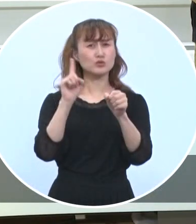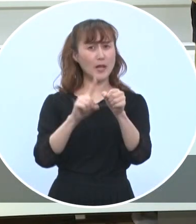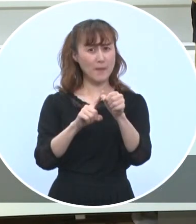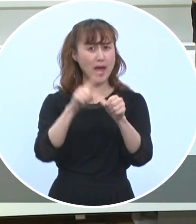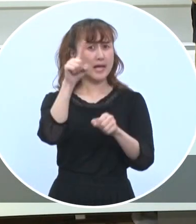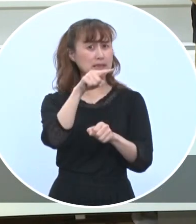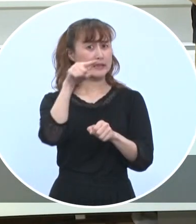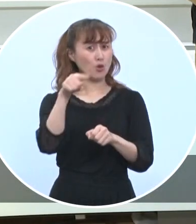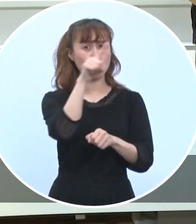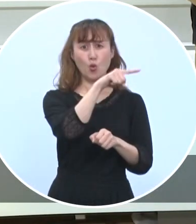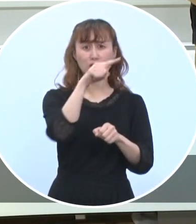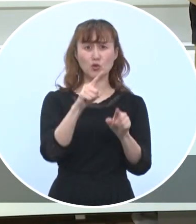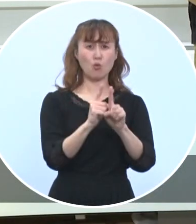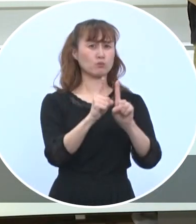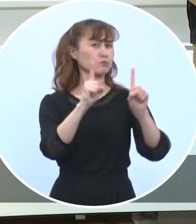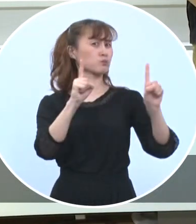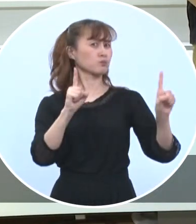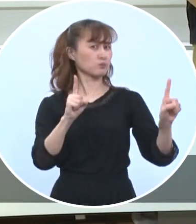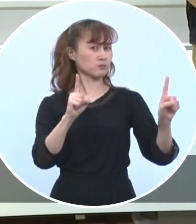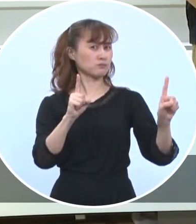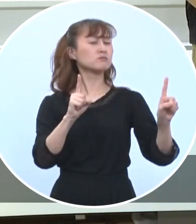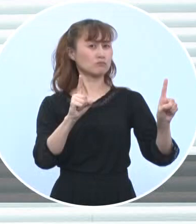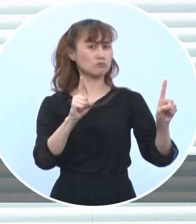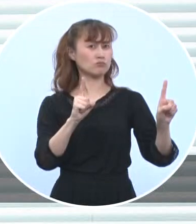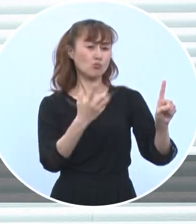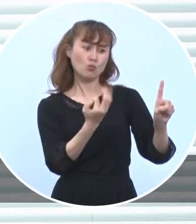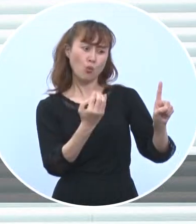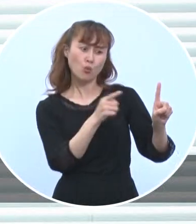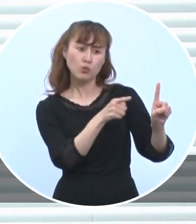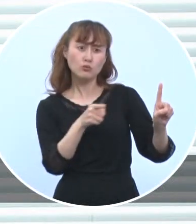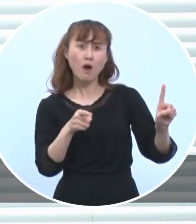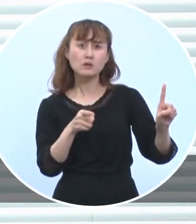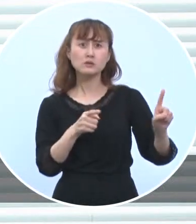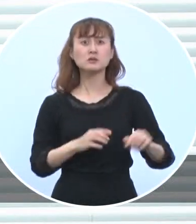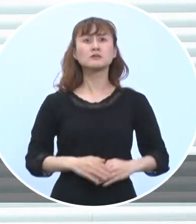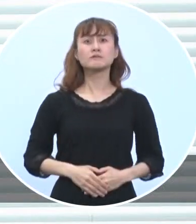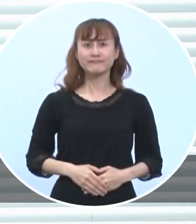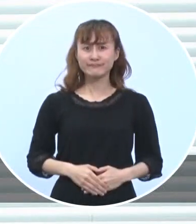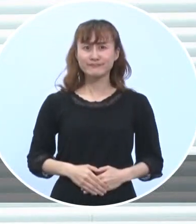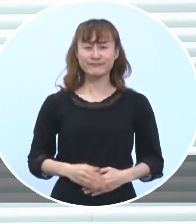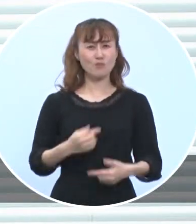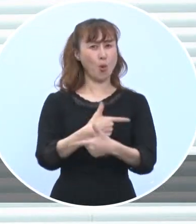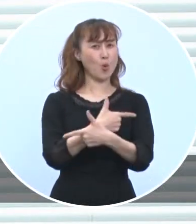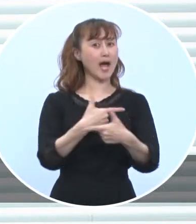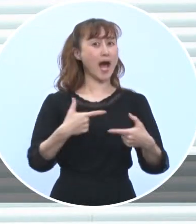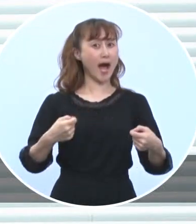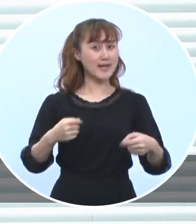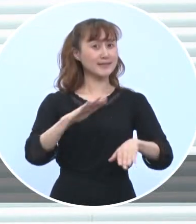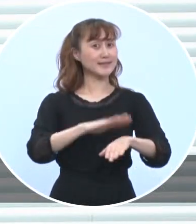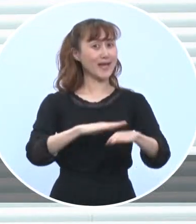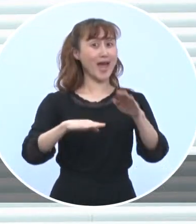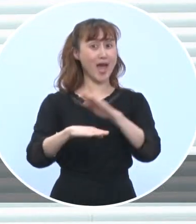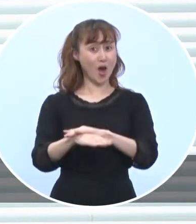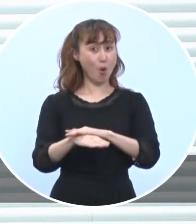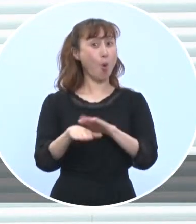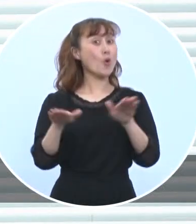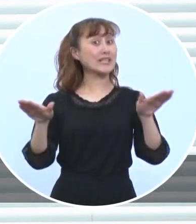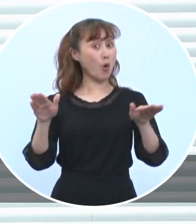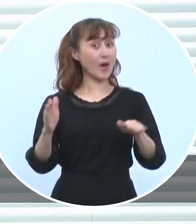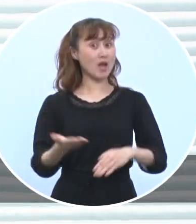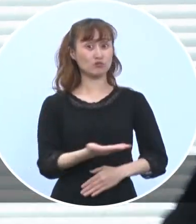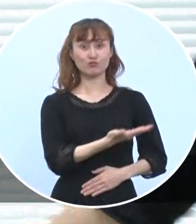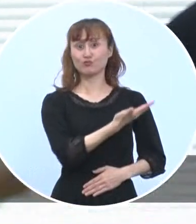う。 どのくらい空けたら良いですか？ 人との間隔はお互いに手を横に広げたぐらいの